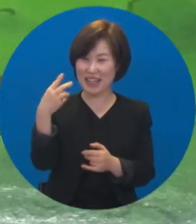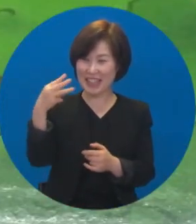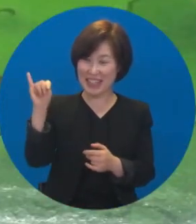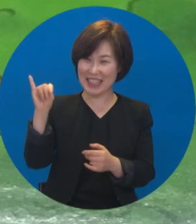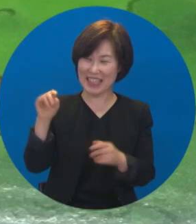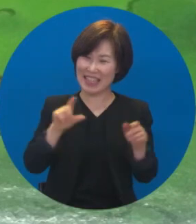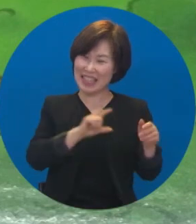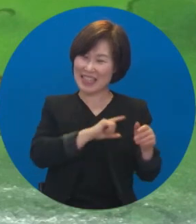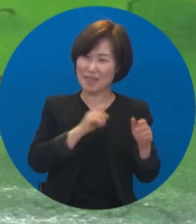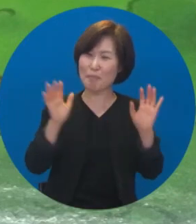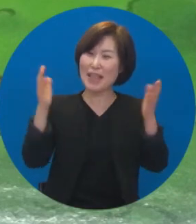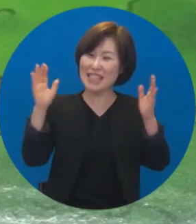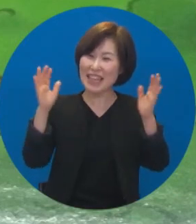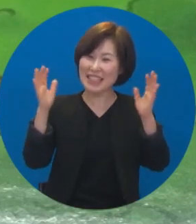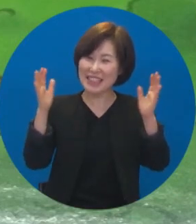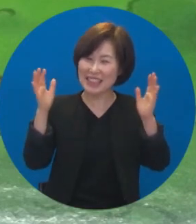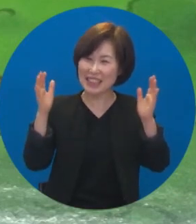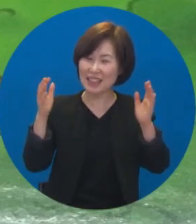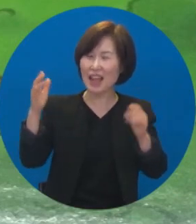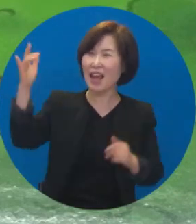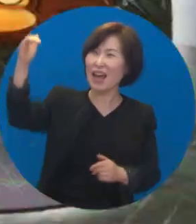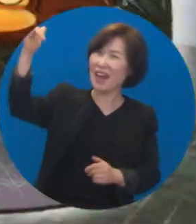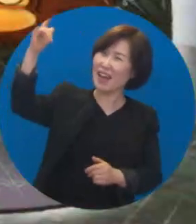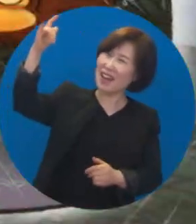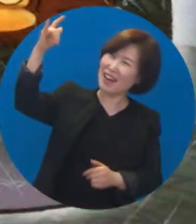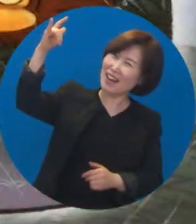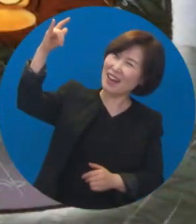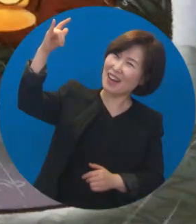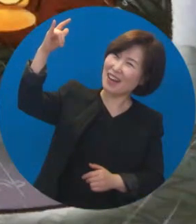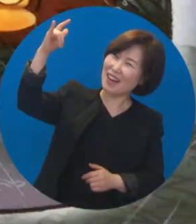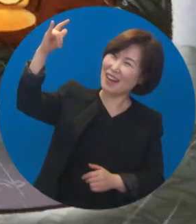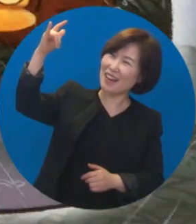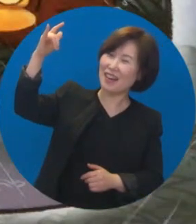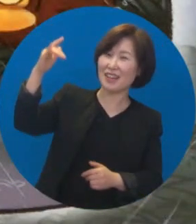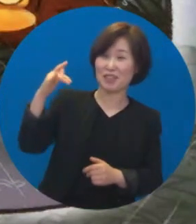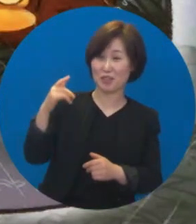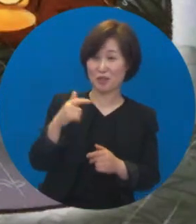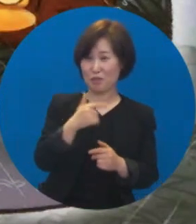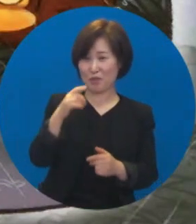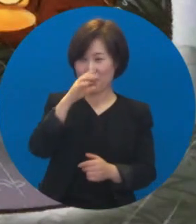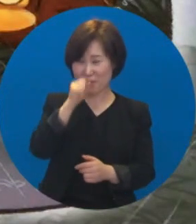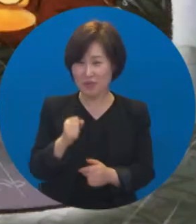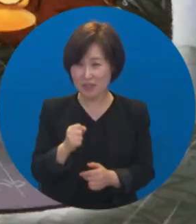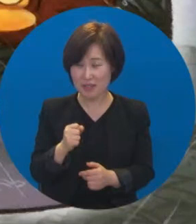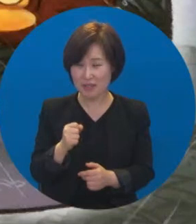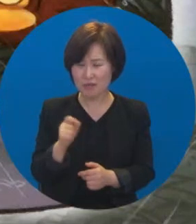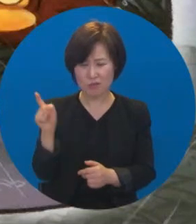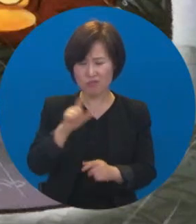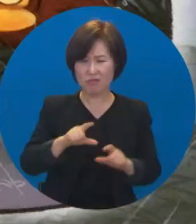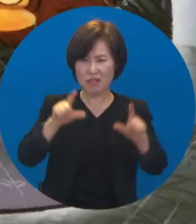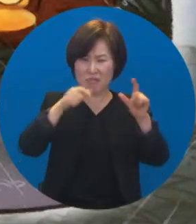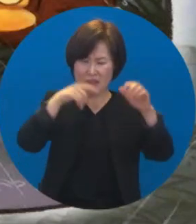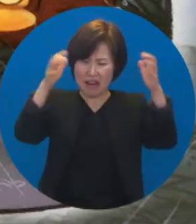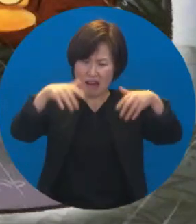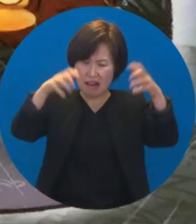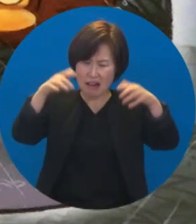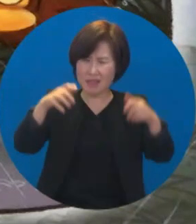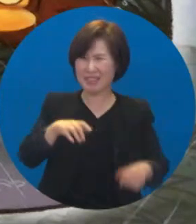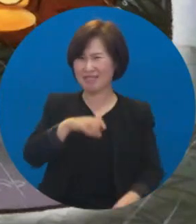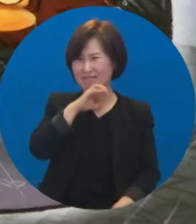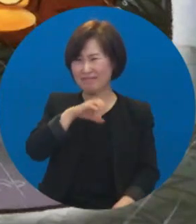받으면서 찬양하는 걸 너무 좋아했어요. 하나님 너무 사랑해요. 너무 좋아하다가 비가 오면 짜증이 나는 거예요. 하나님이